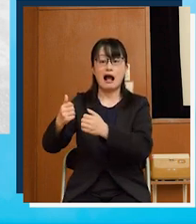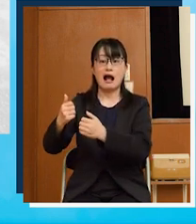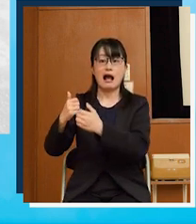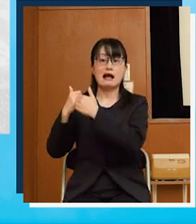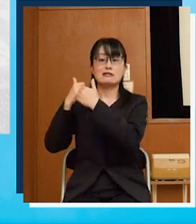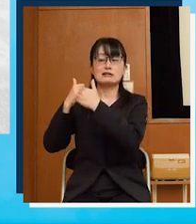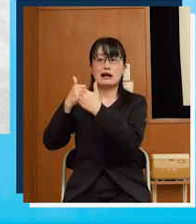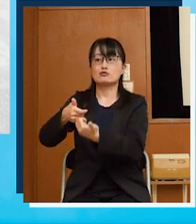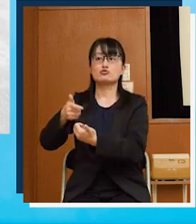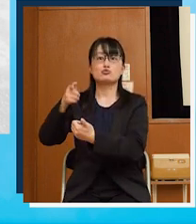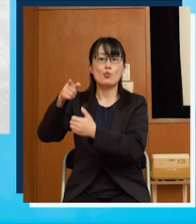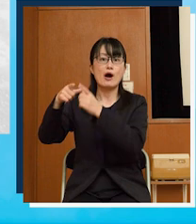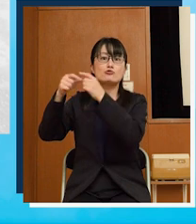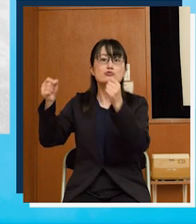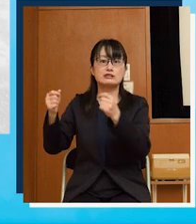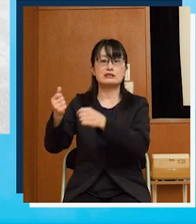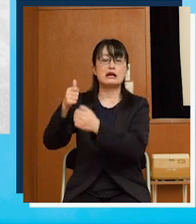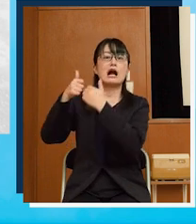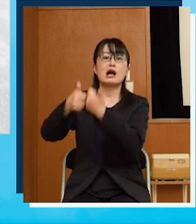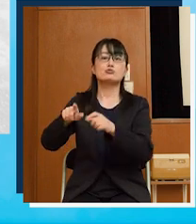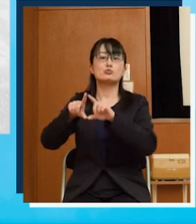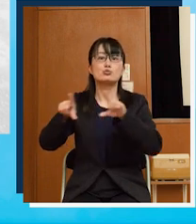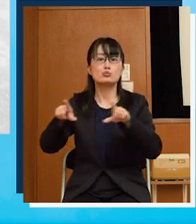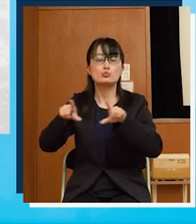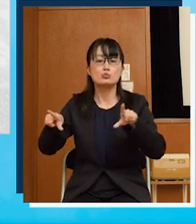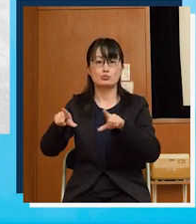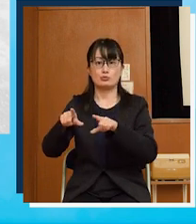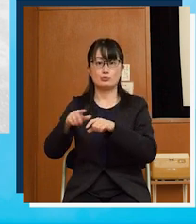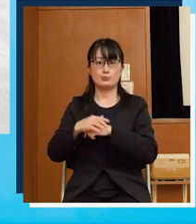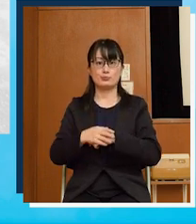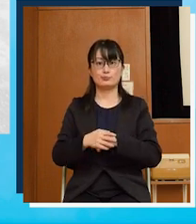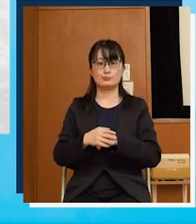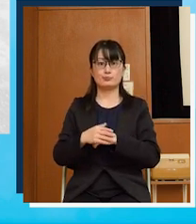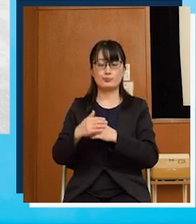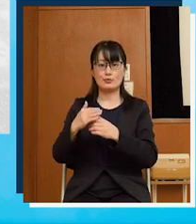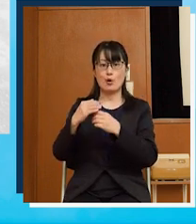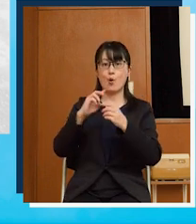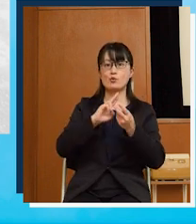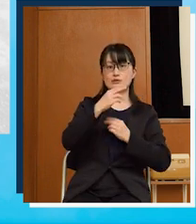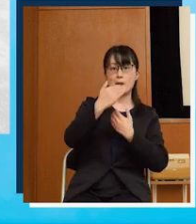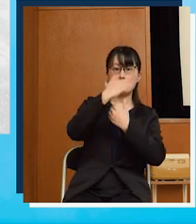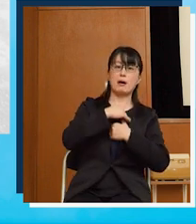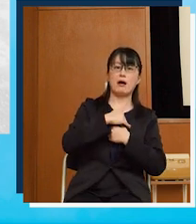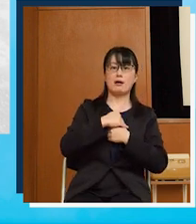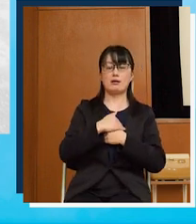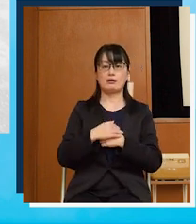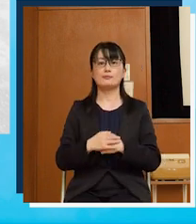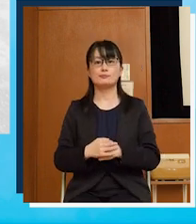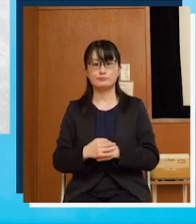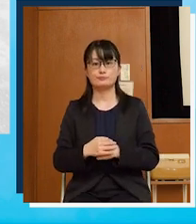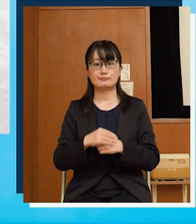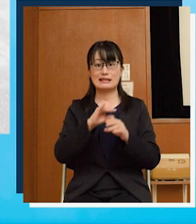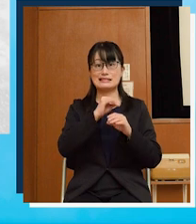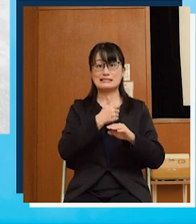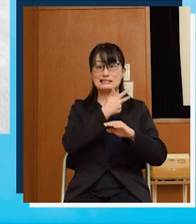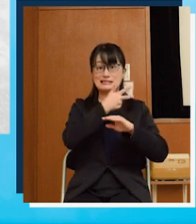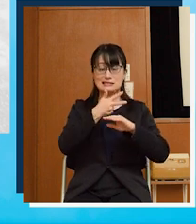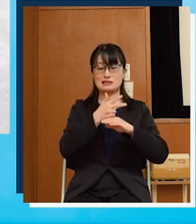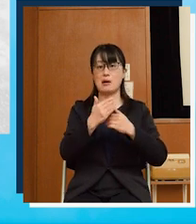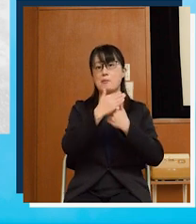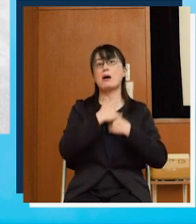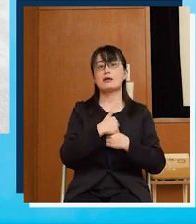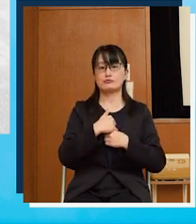ですこういうことを平然と行うわけですねでこの平然と行ったことでじゃあ知事が負けちゃうんです絶対